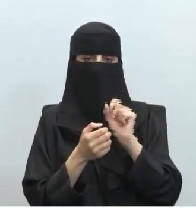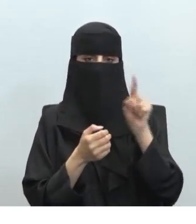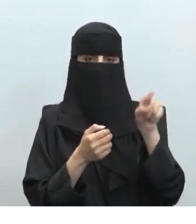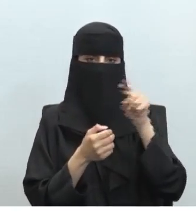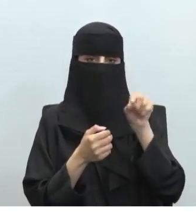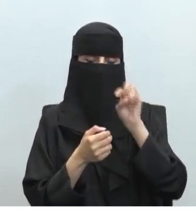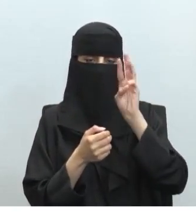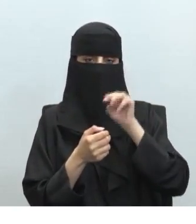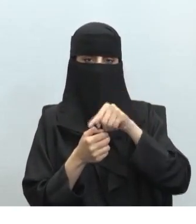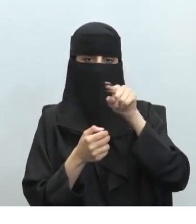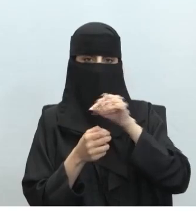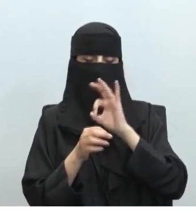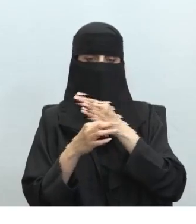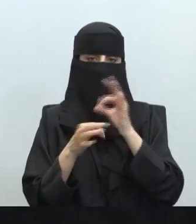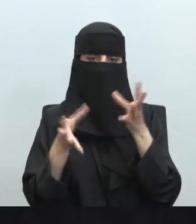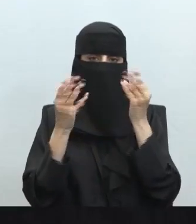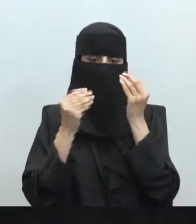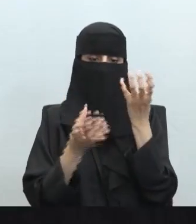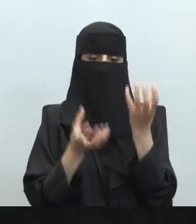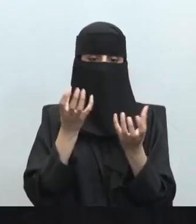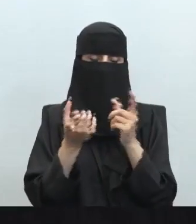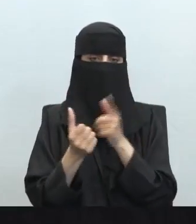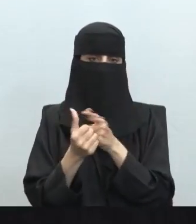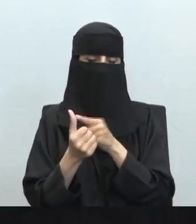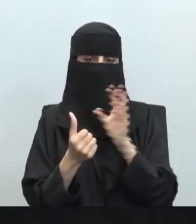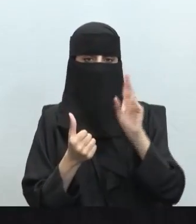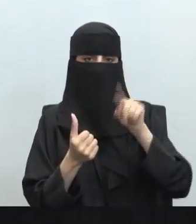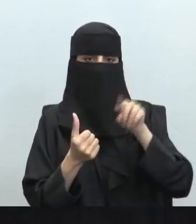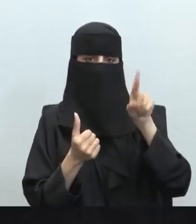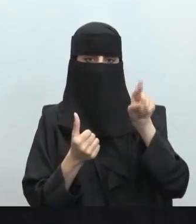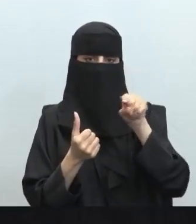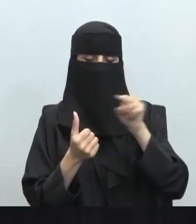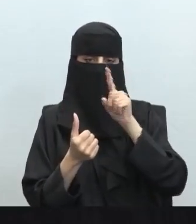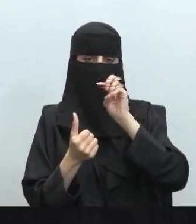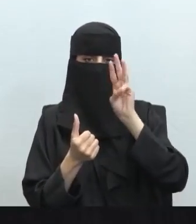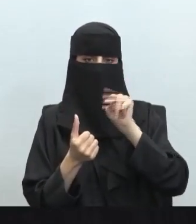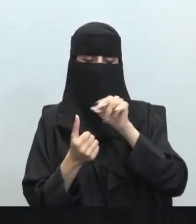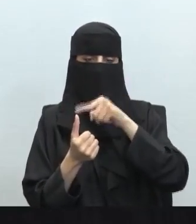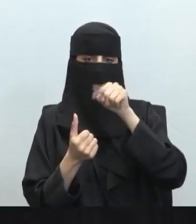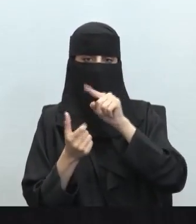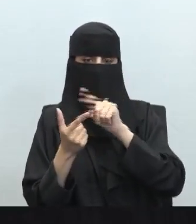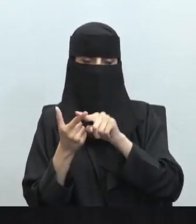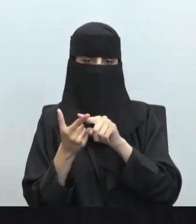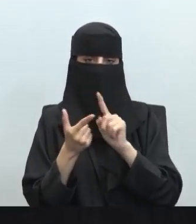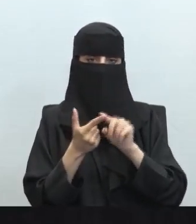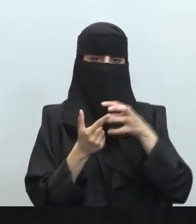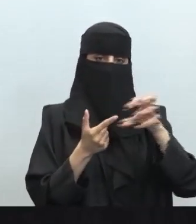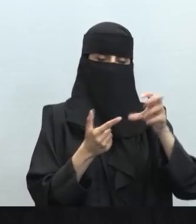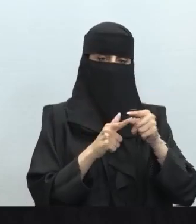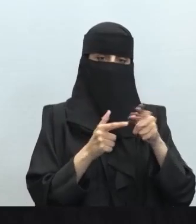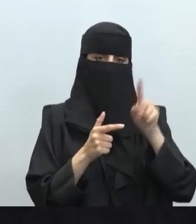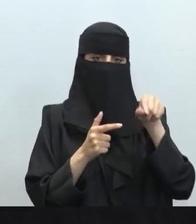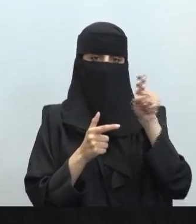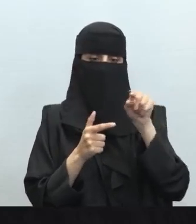والار ان اي ذكرنا الدي ان دي ان اي والار ان اي كلهم مكونين او يمتلكون او الوحده الاساسيه لهم هي